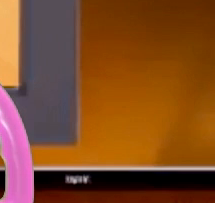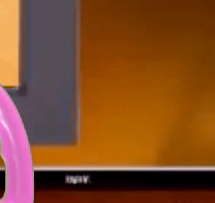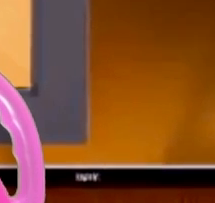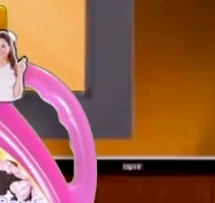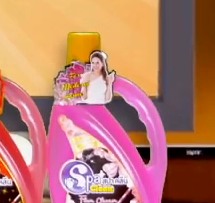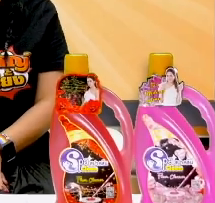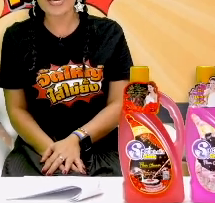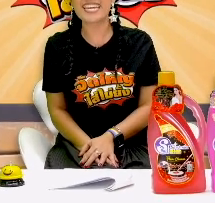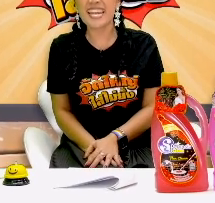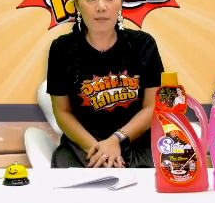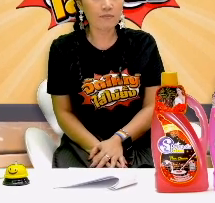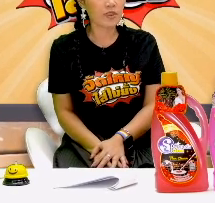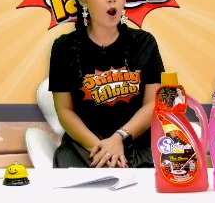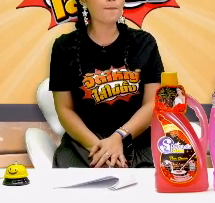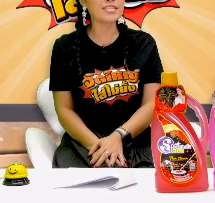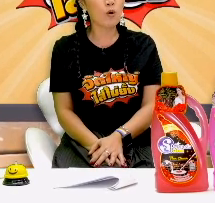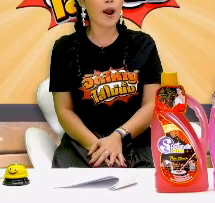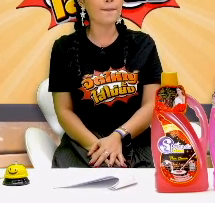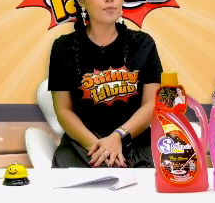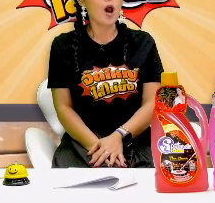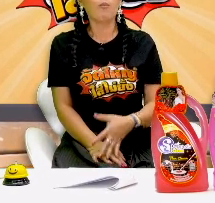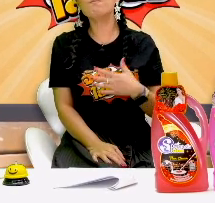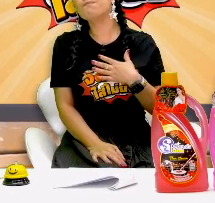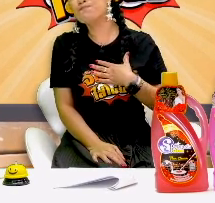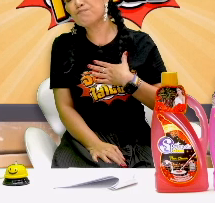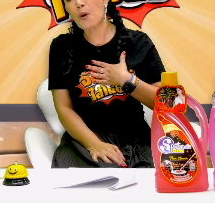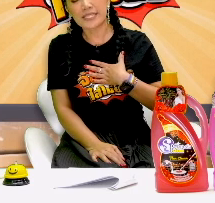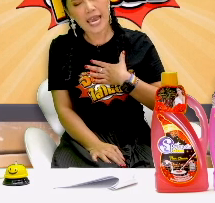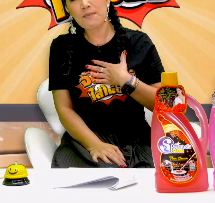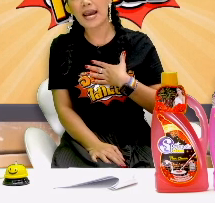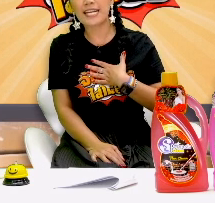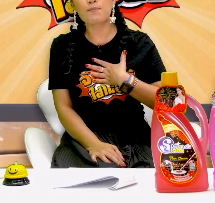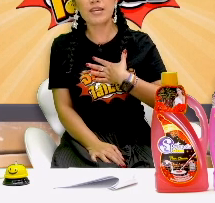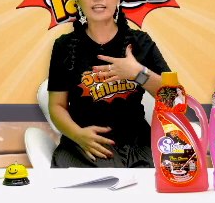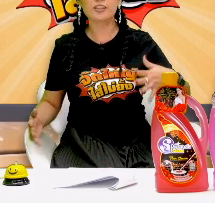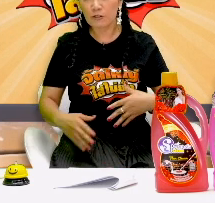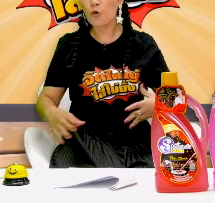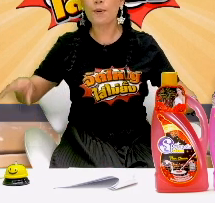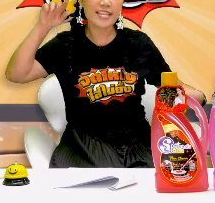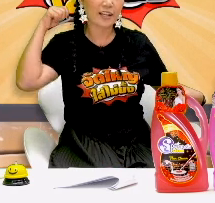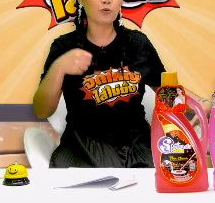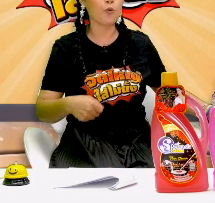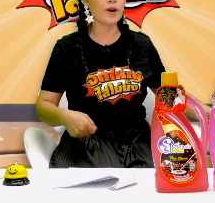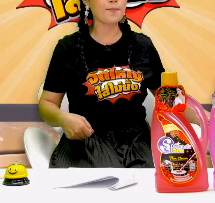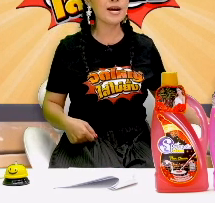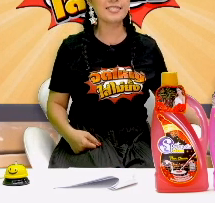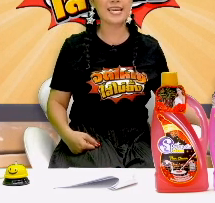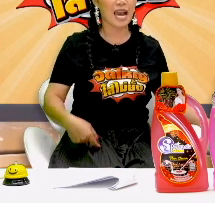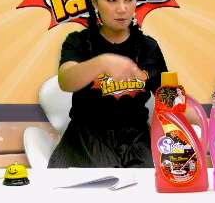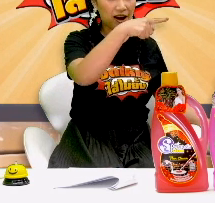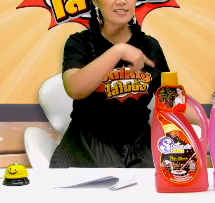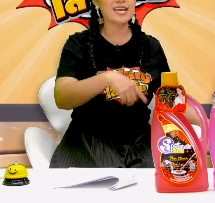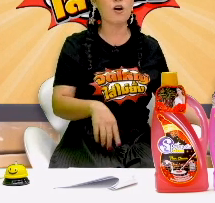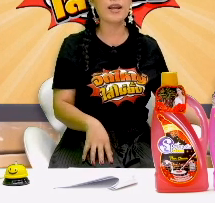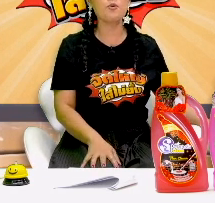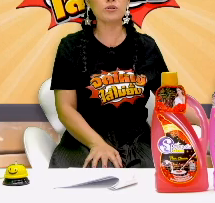วเพื่อนเรียกน้องว่าอีดำน้องไม่สวยปวดใจมากเห็นคลิปนี้อยากจะลุกไปเด็ดหูอีเพื่อนจริงเอา